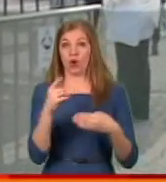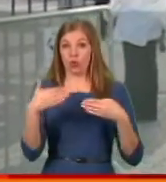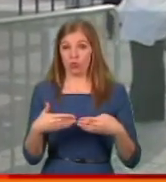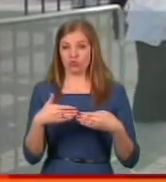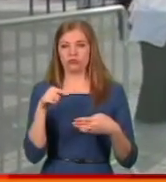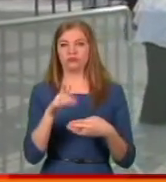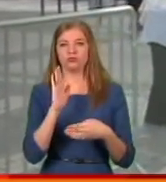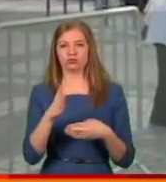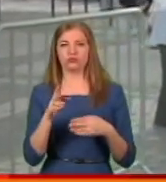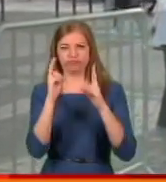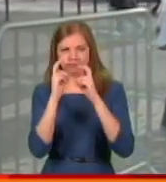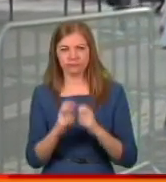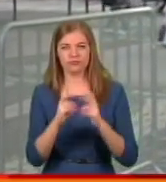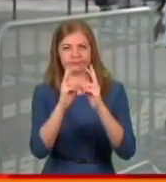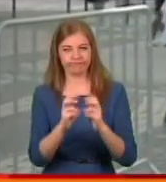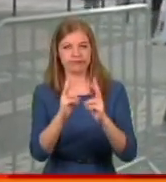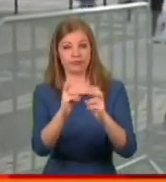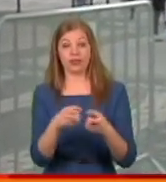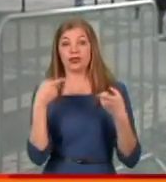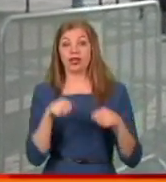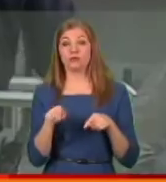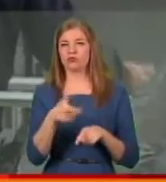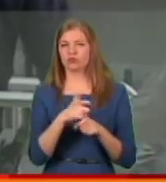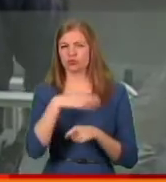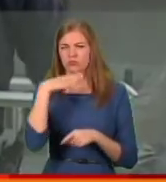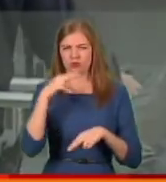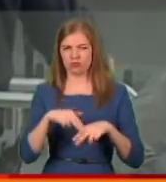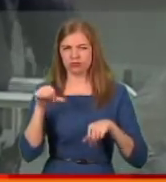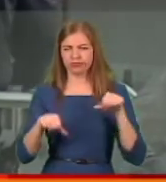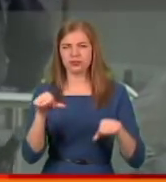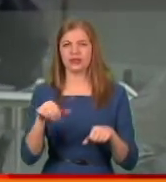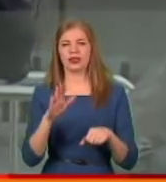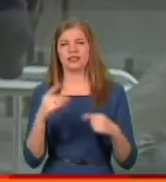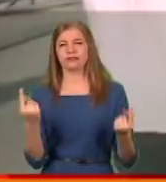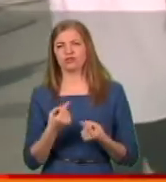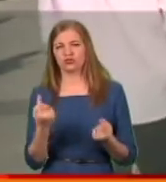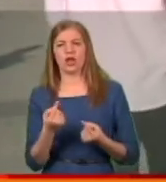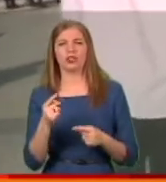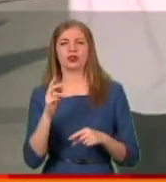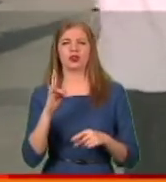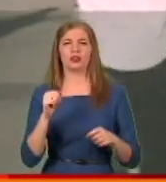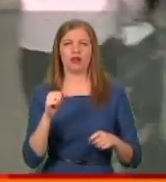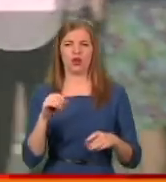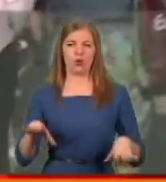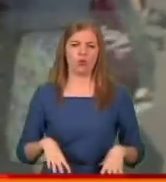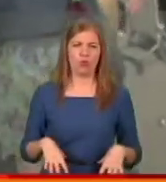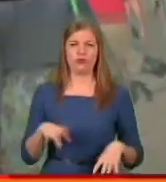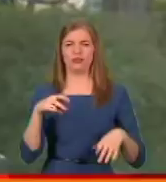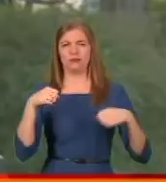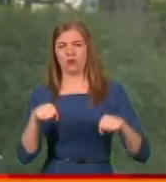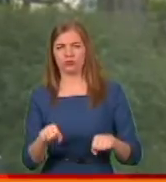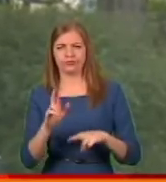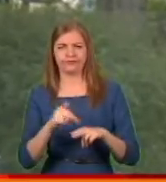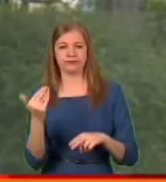їх обшукують. І дуже багато насправді тут копів. Копи звичайні, копи на конях, копи на